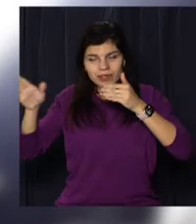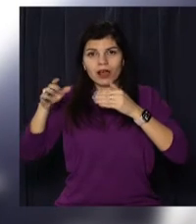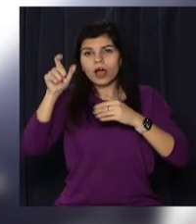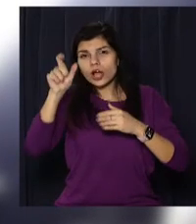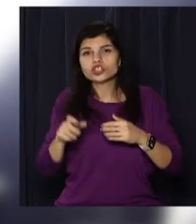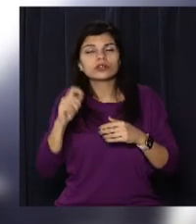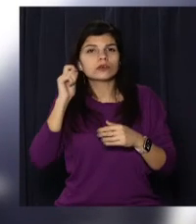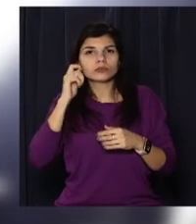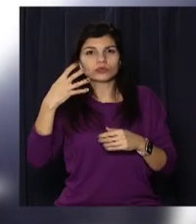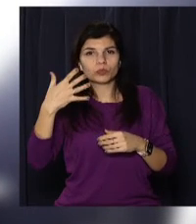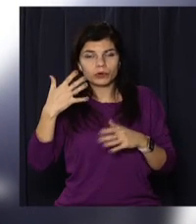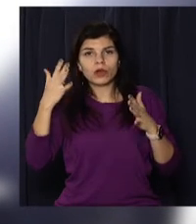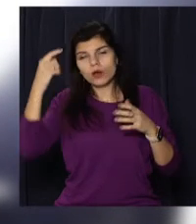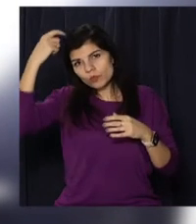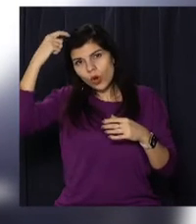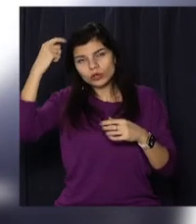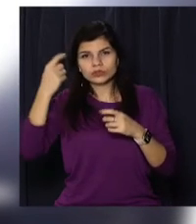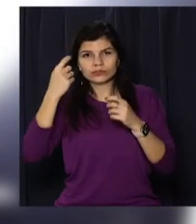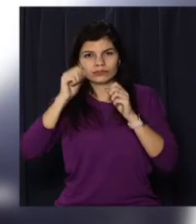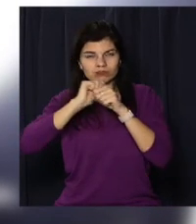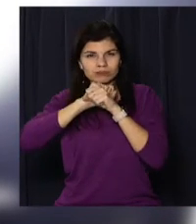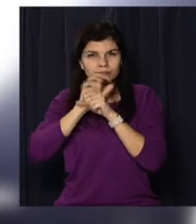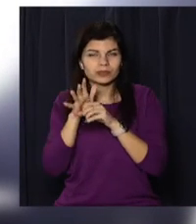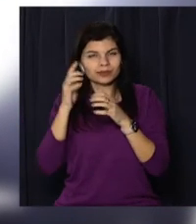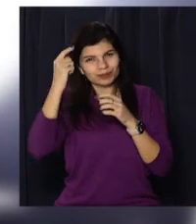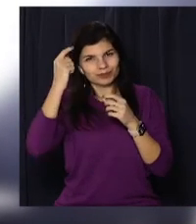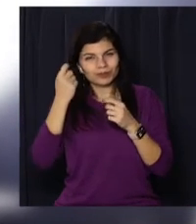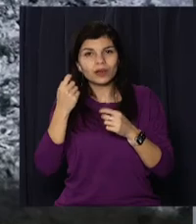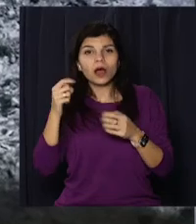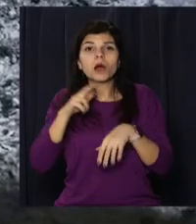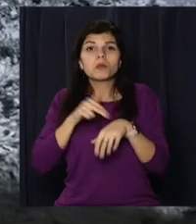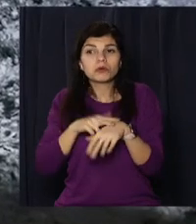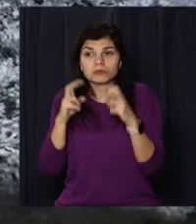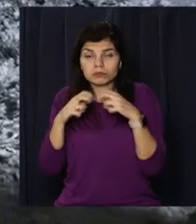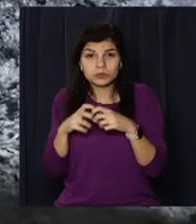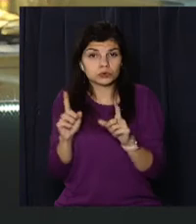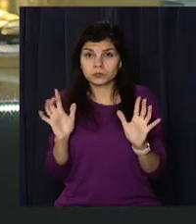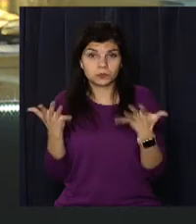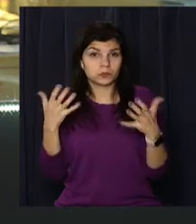відкрита черепно-мозкова травма та перелом руки. Поліція встановлює обставини ДТП.